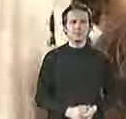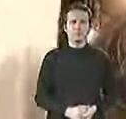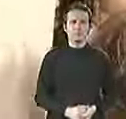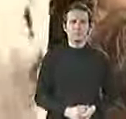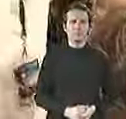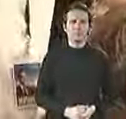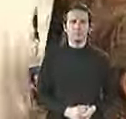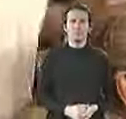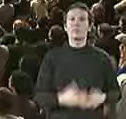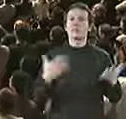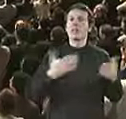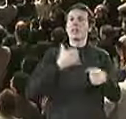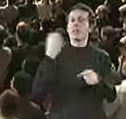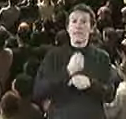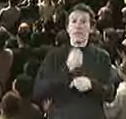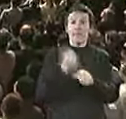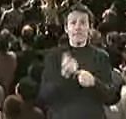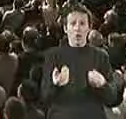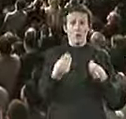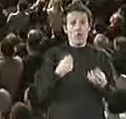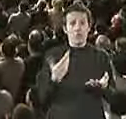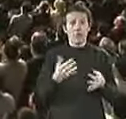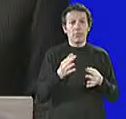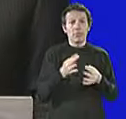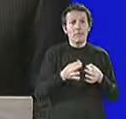C'est le travail qui a fait la prospérité d'hier.